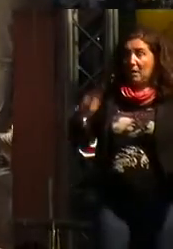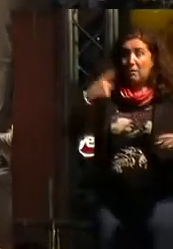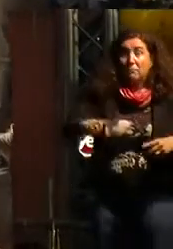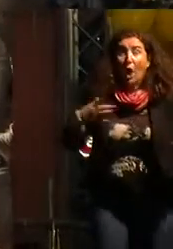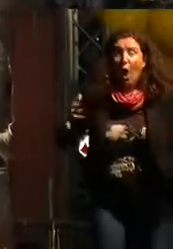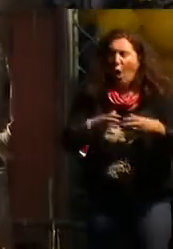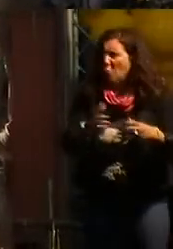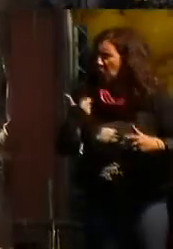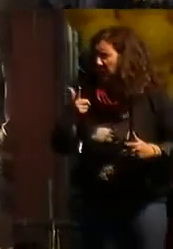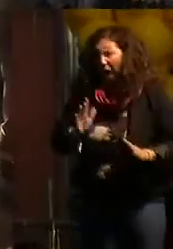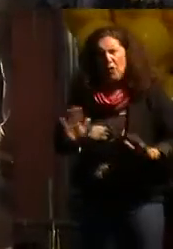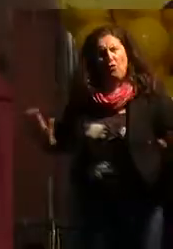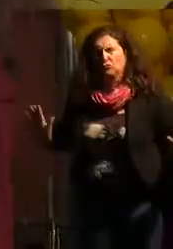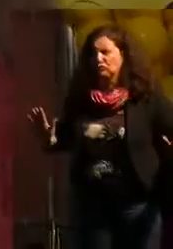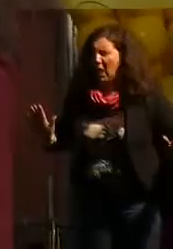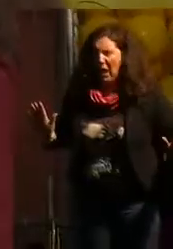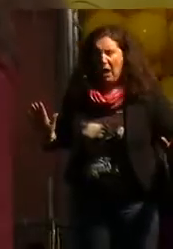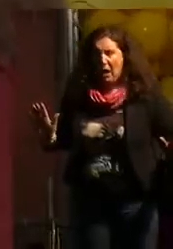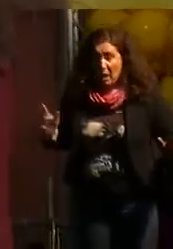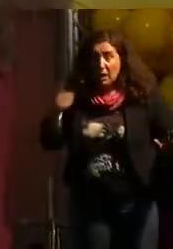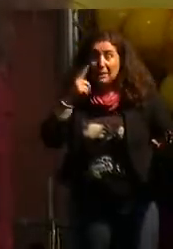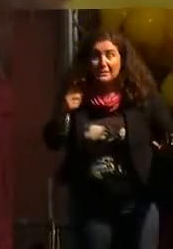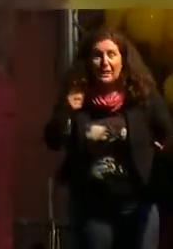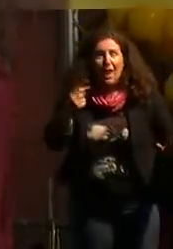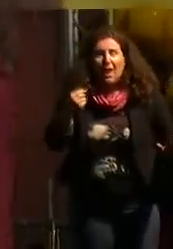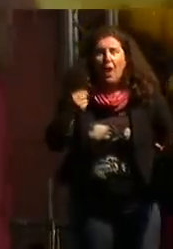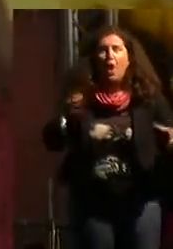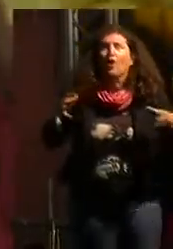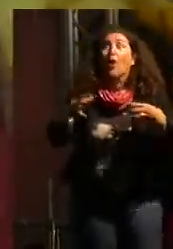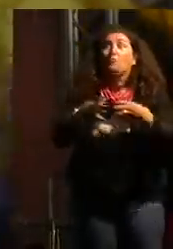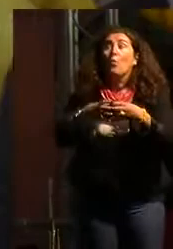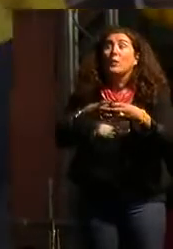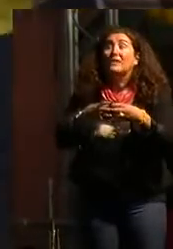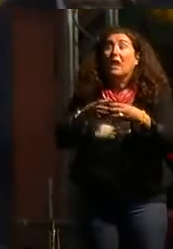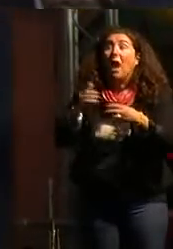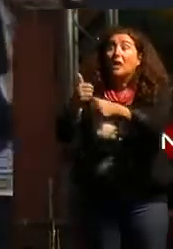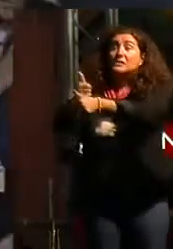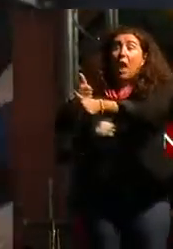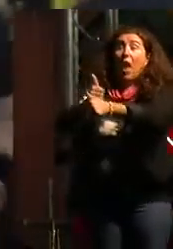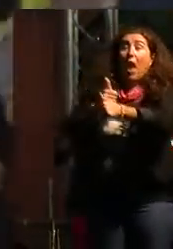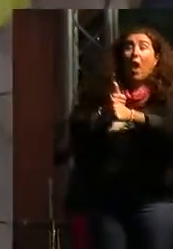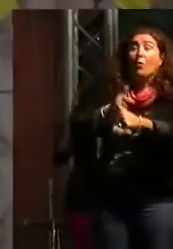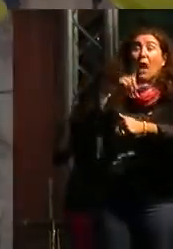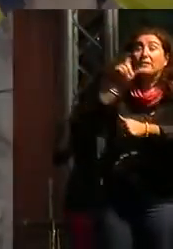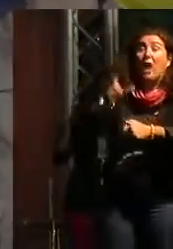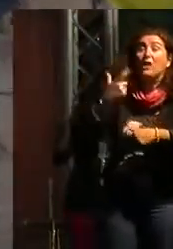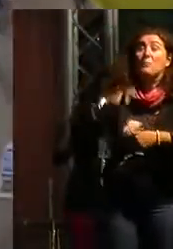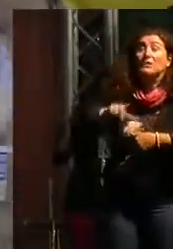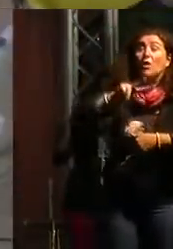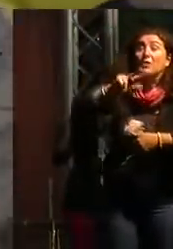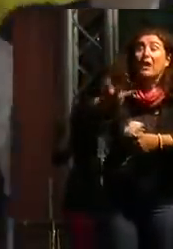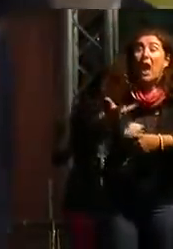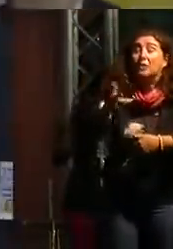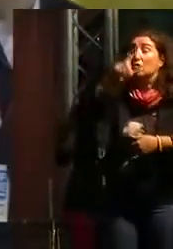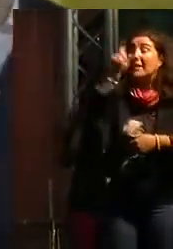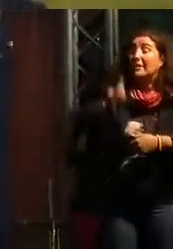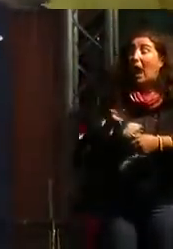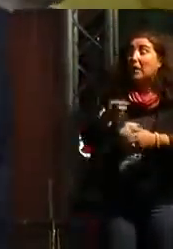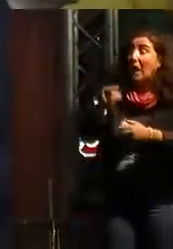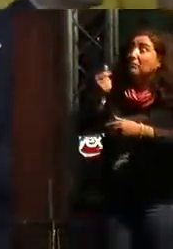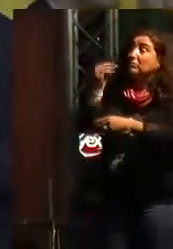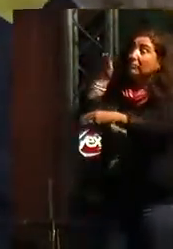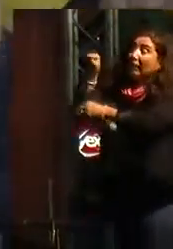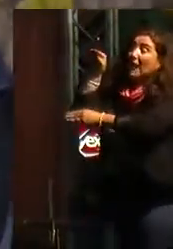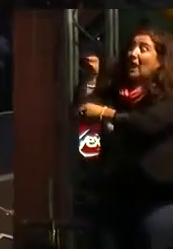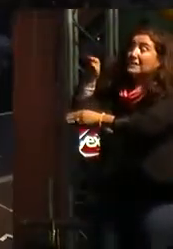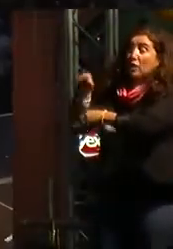c'è? Questa comunità è ancora totalmente dipendente dall'Italia perché è il terzo paese finanziatore e quindi prima di lasciarci andare, sapendo